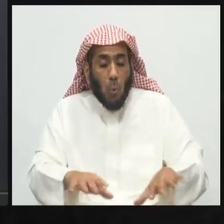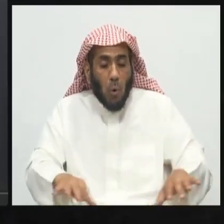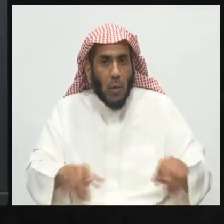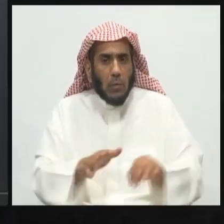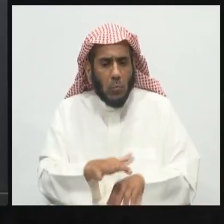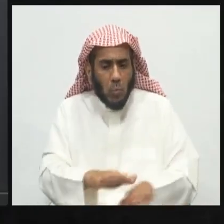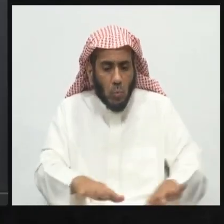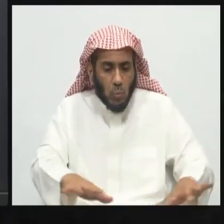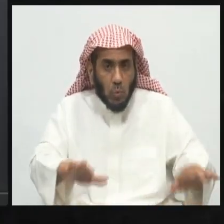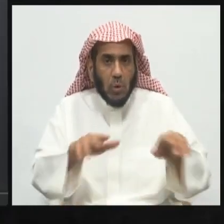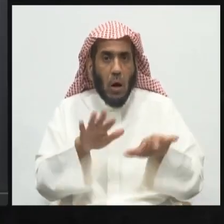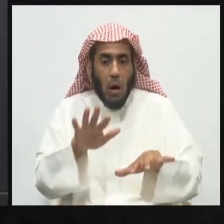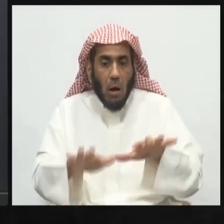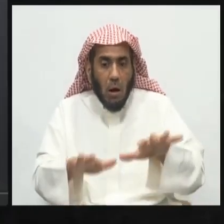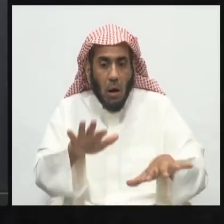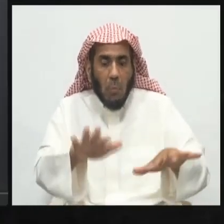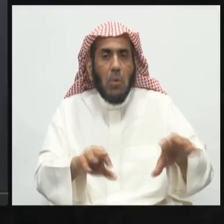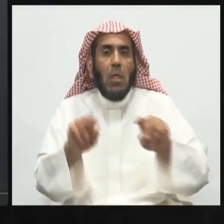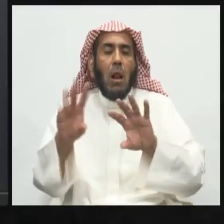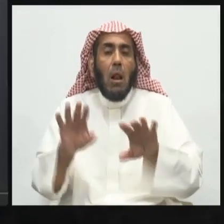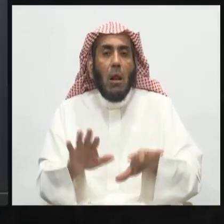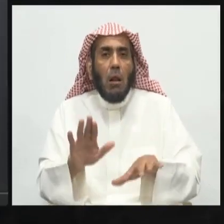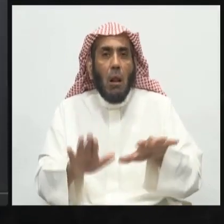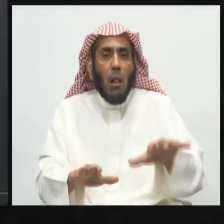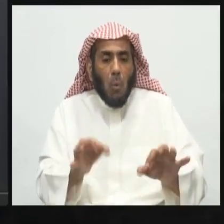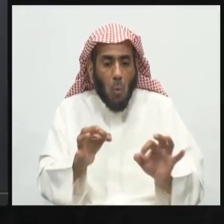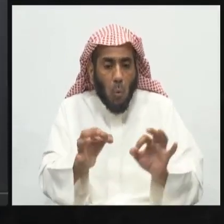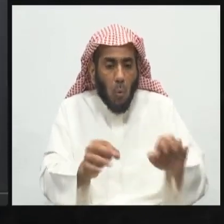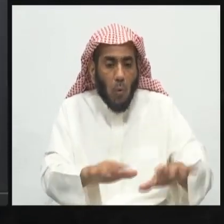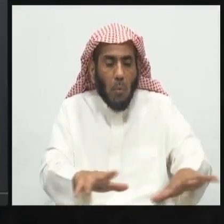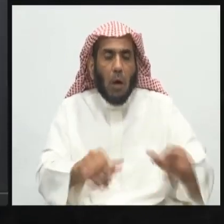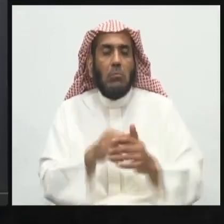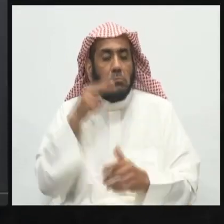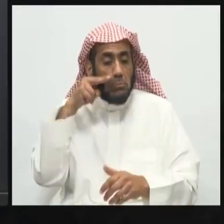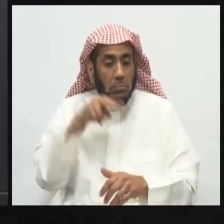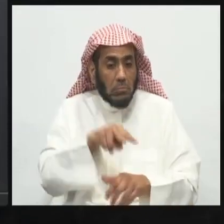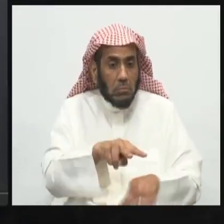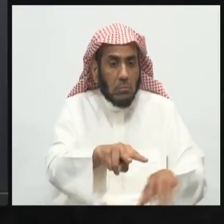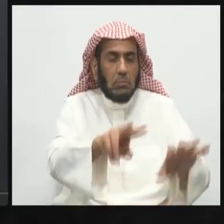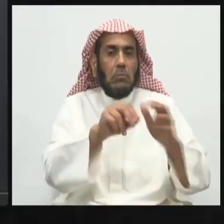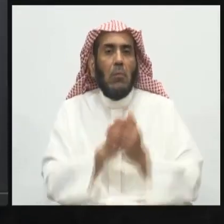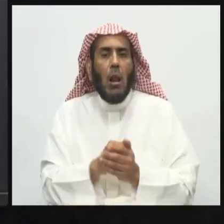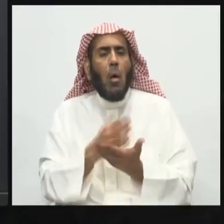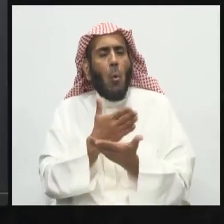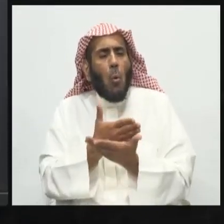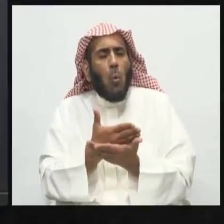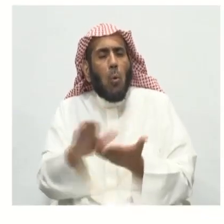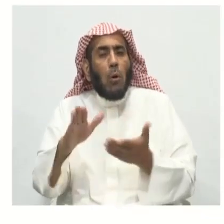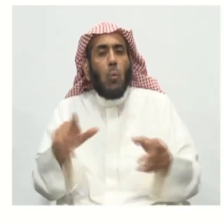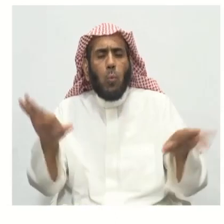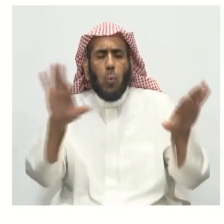اثر هذا الحوت في البحر لم تزله